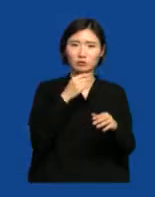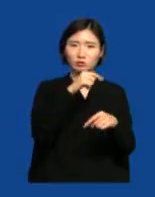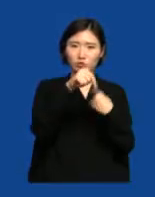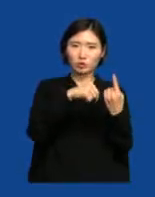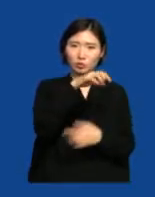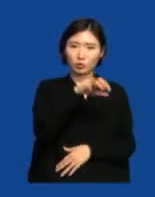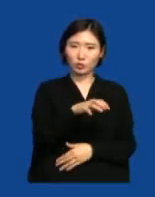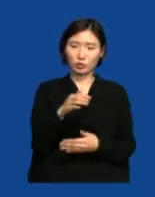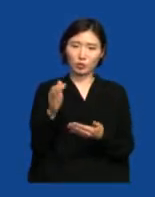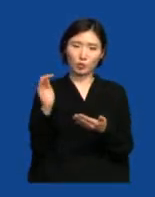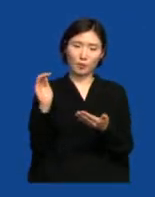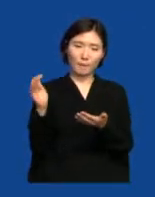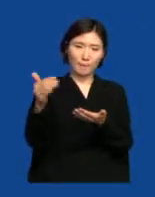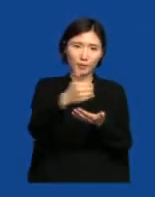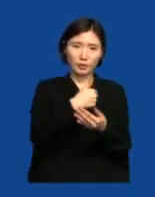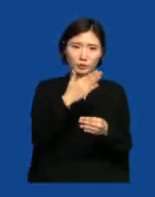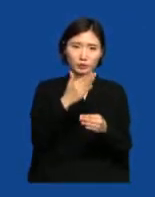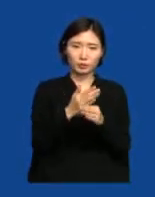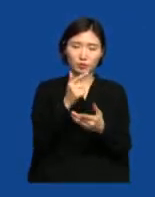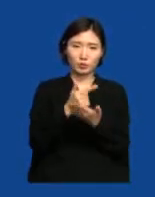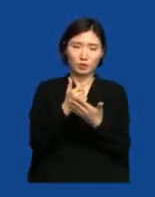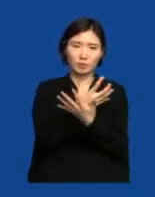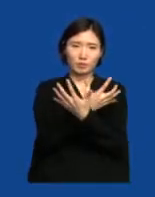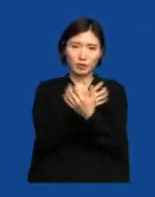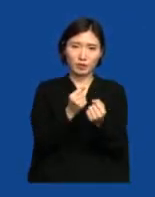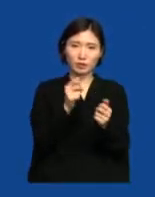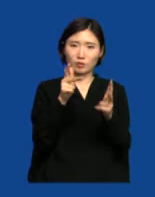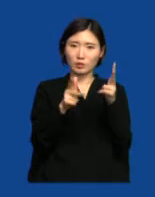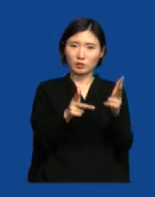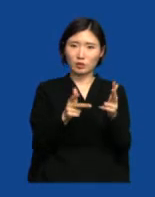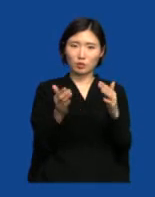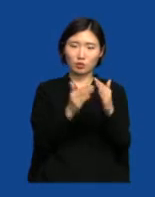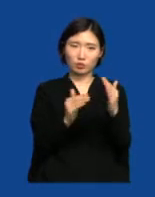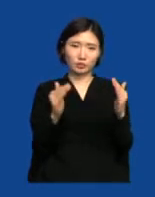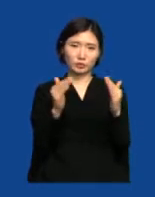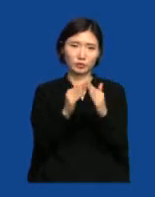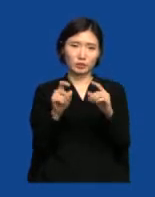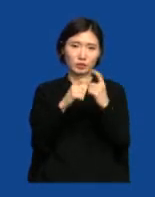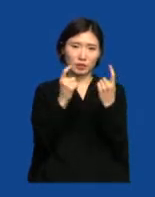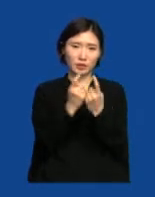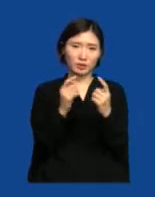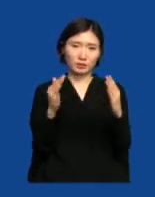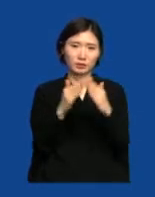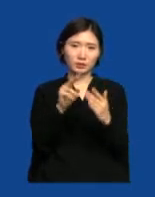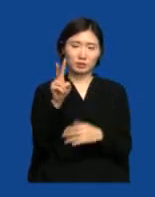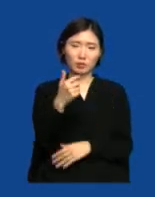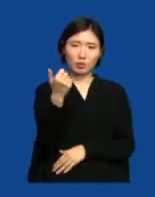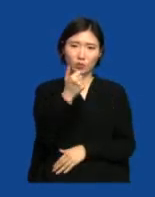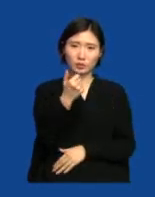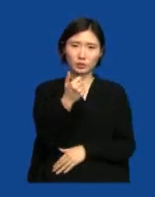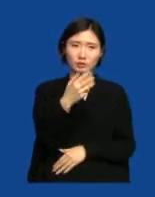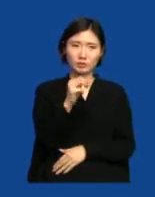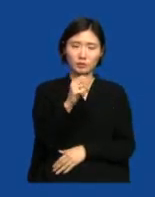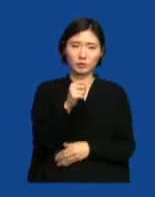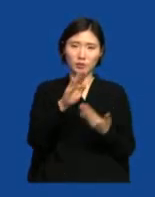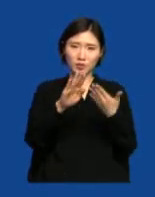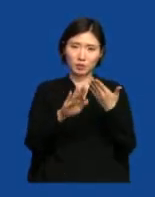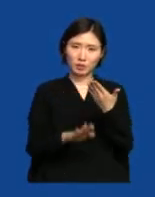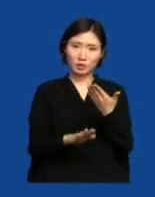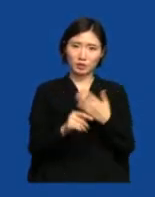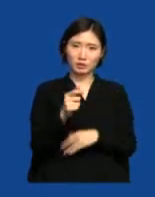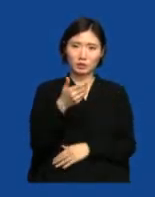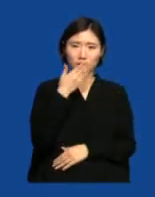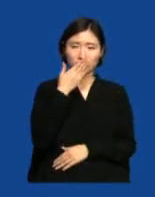있습니다. 노원구와 위탁 계약을 맺은 이 업체는 공동주택과 단독주택 250제곱미터 이하의